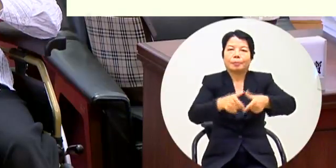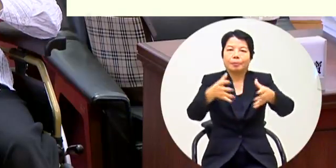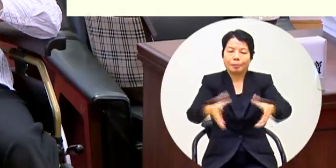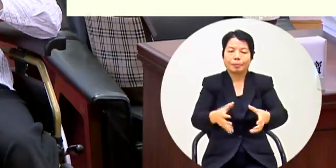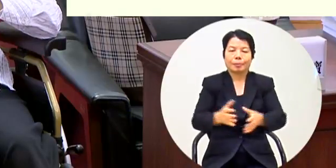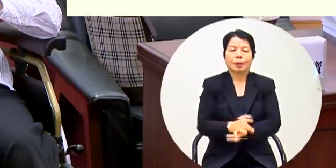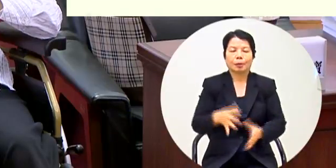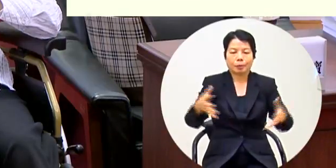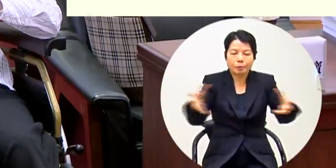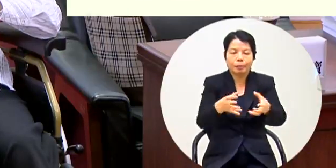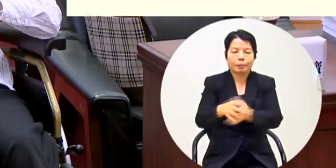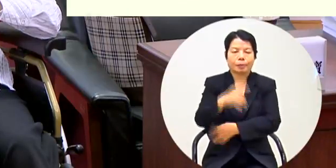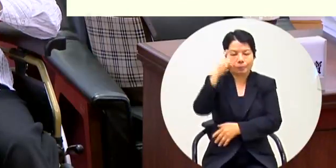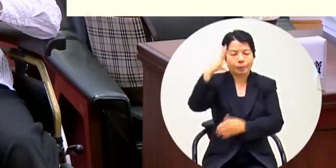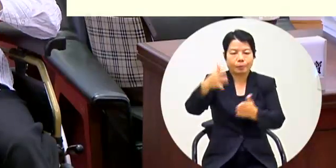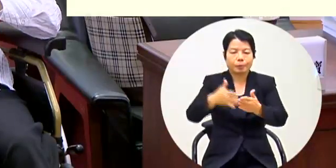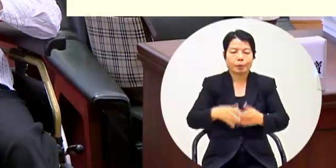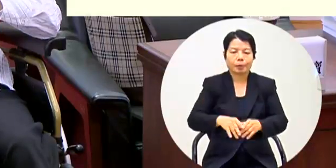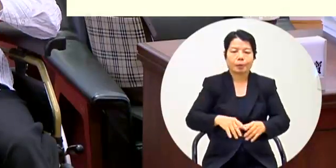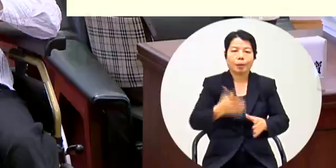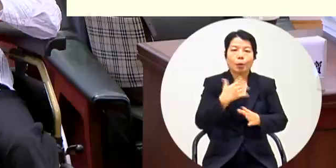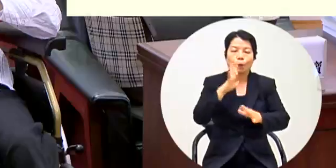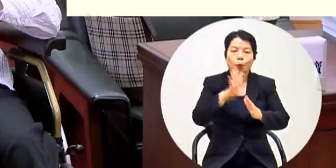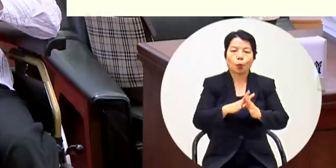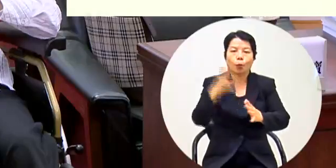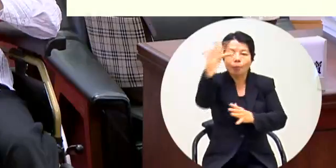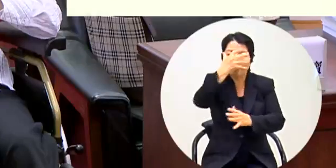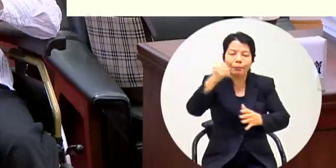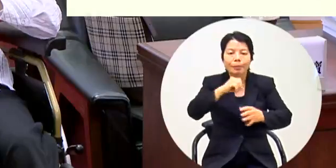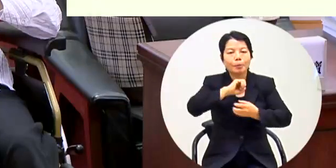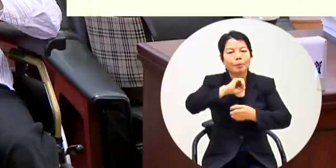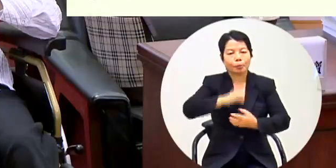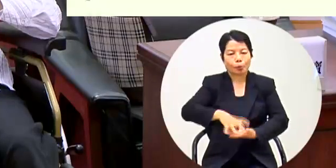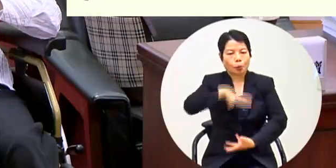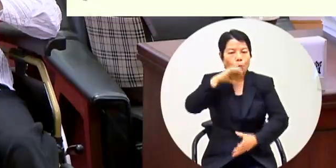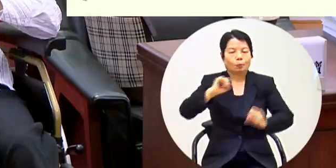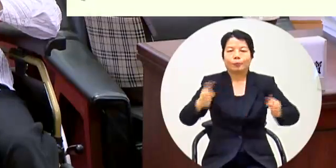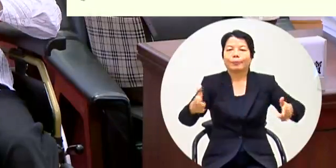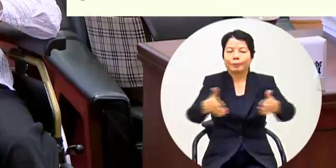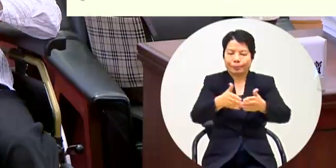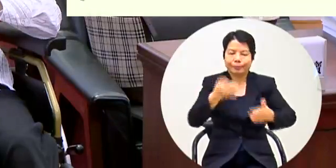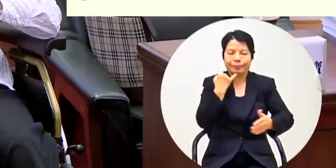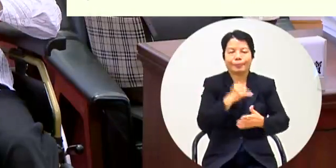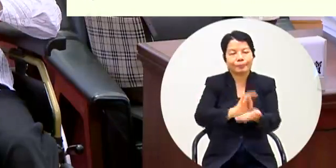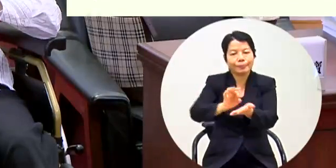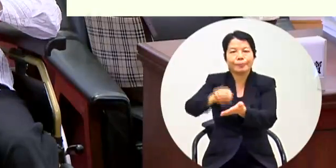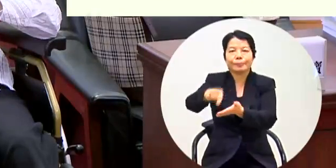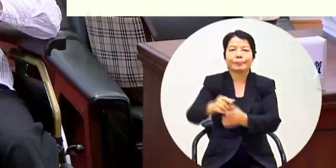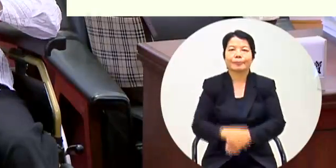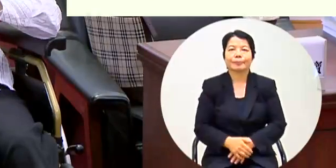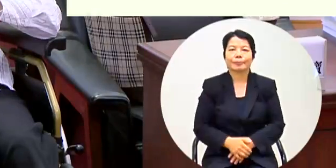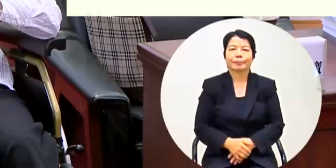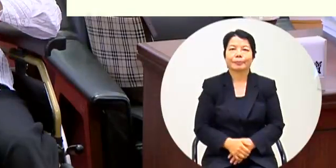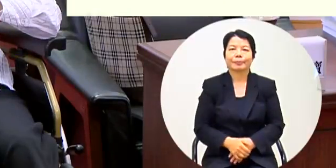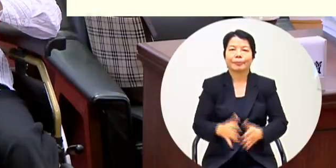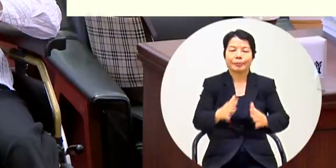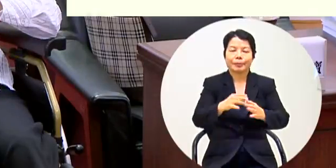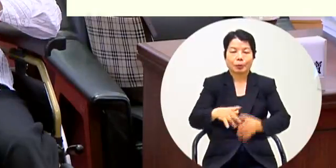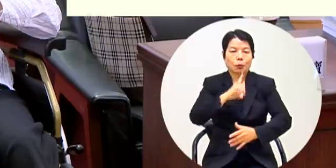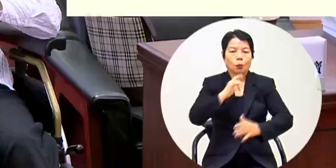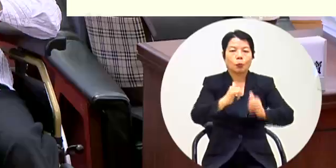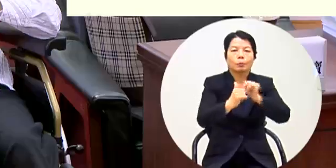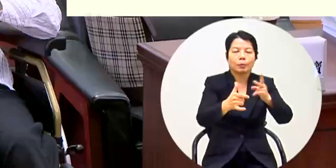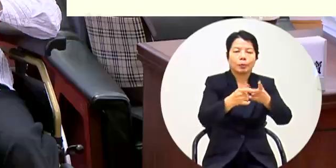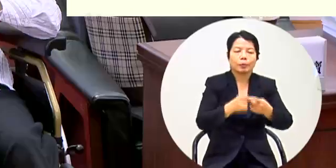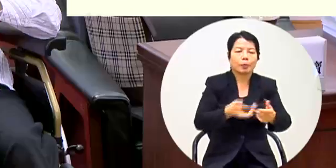的共荣愿景。 富民育儿资源中心就设在富民长兴中心的二楼，委托金捐文教基金会经营管理，